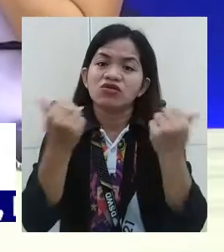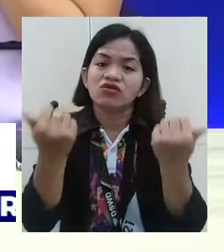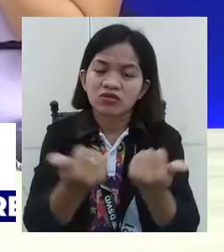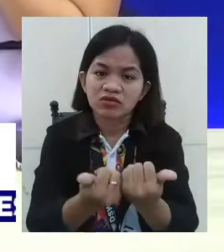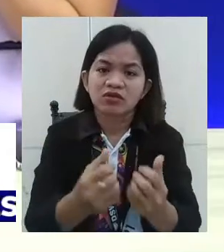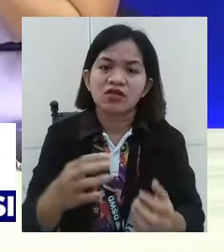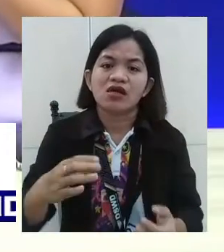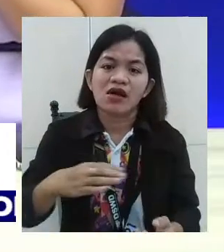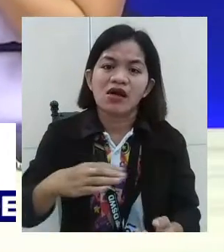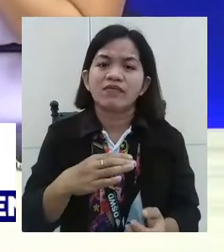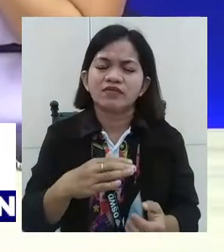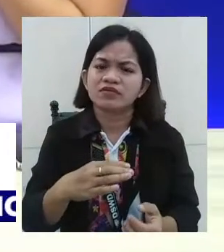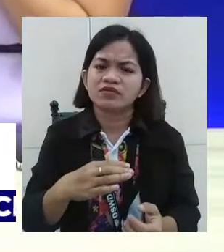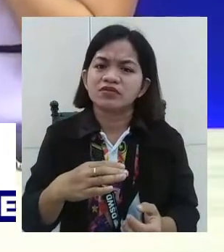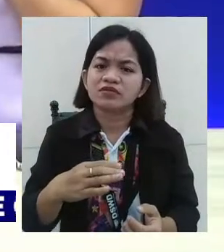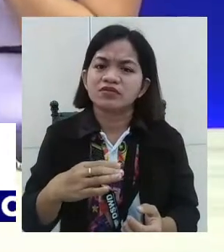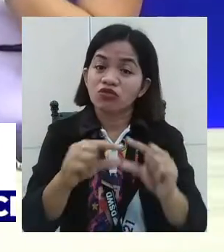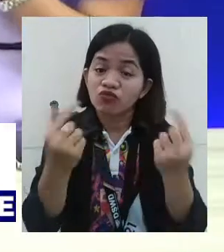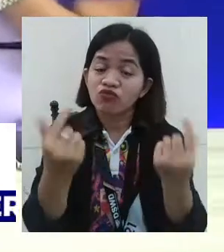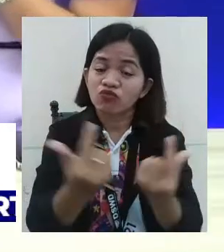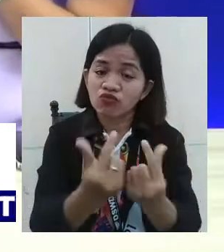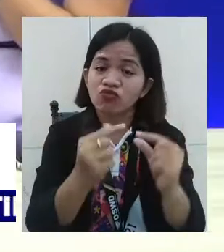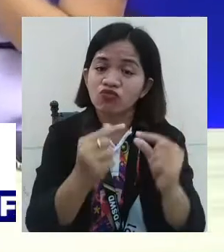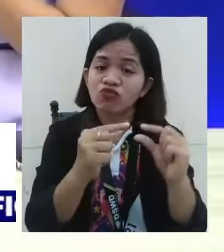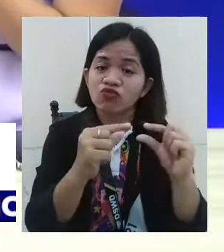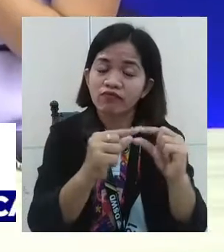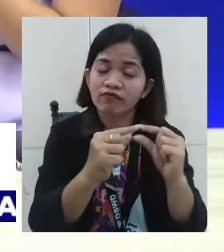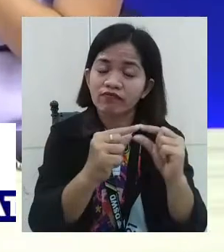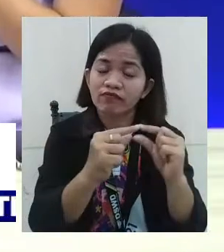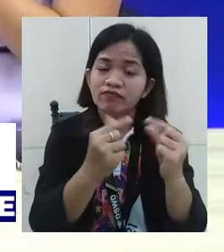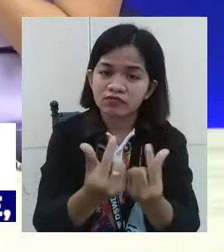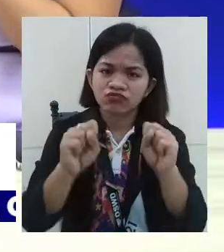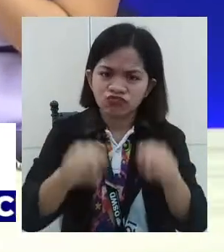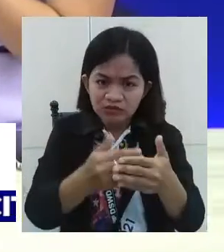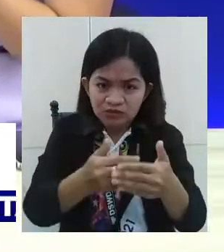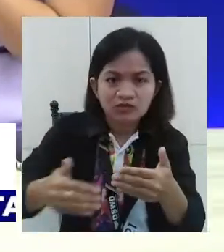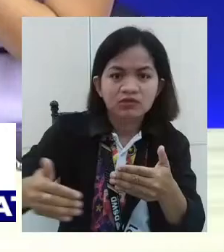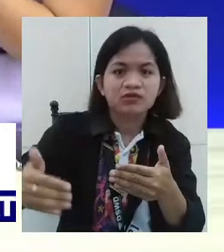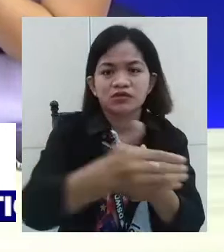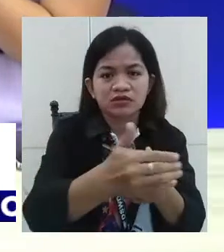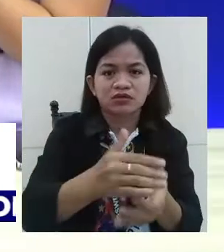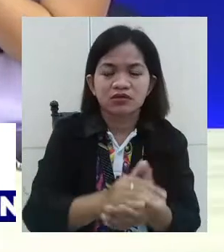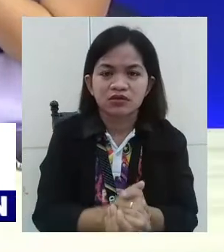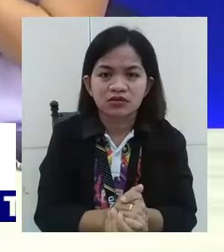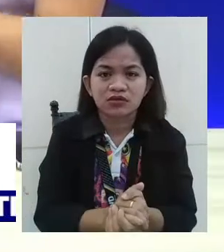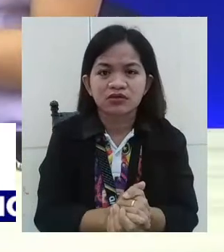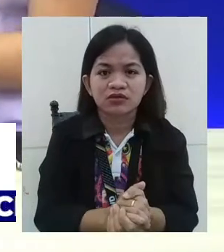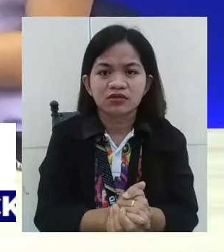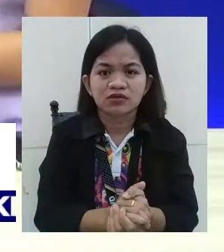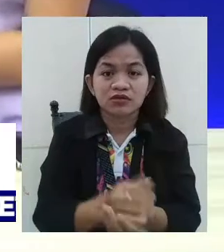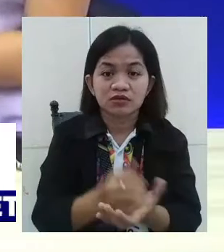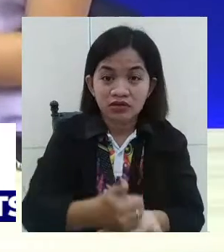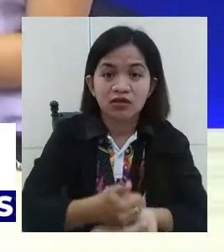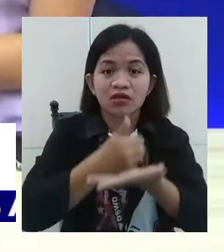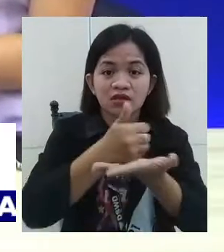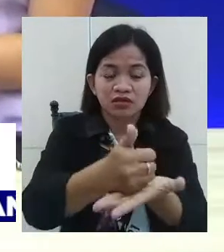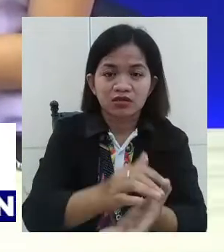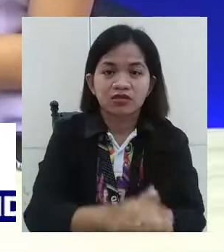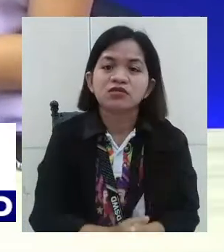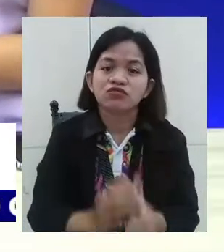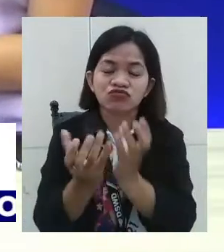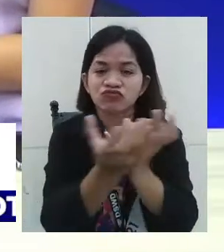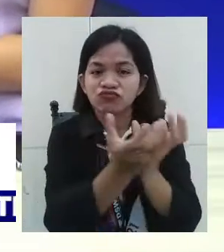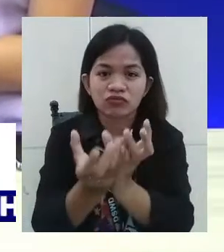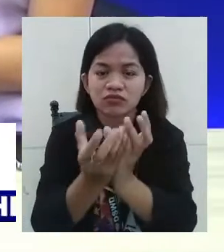the sector para po ma-extend nga yung assistance na ito sa ating community? Siguro, Ma'am Mai, isa sa